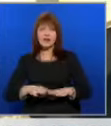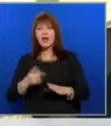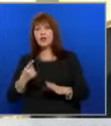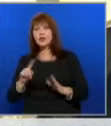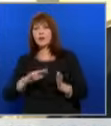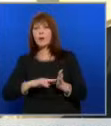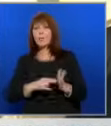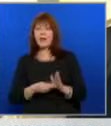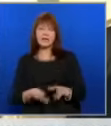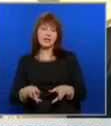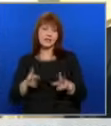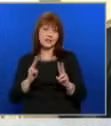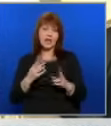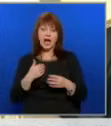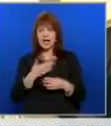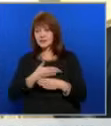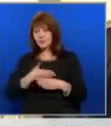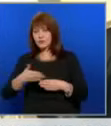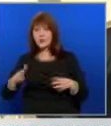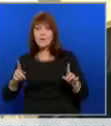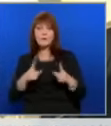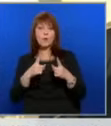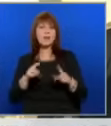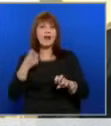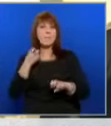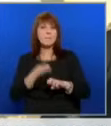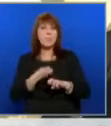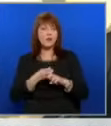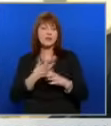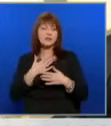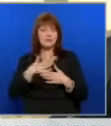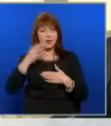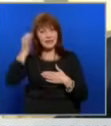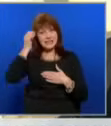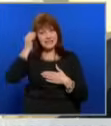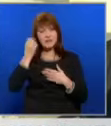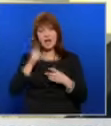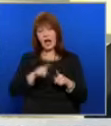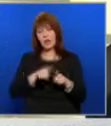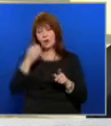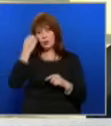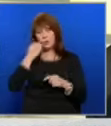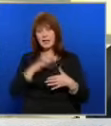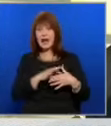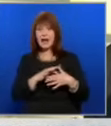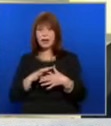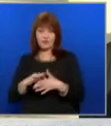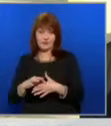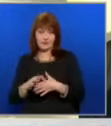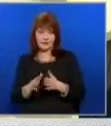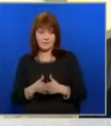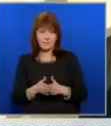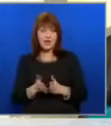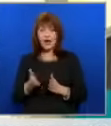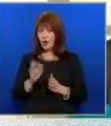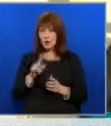план за решение. Аз продължавам да управлявам болницата с цялата съвест на добър ръководител и смятам да бъде така. Все